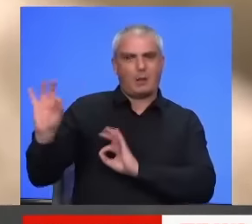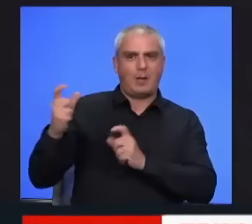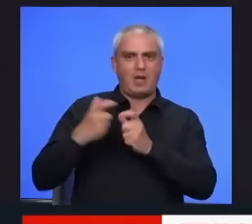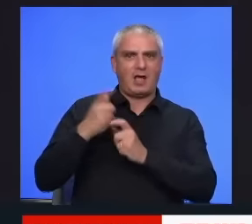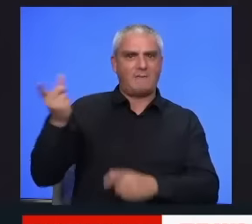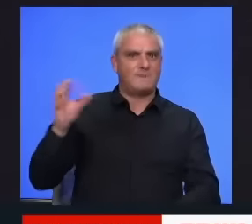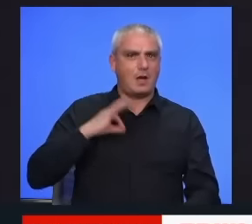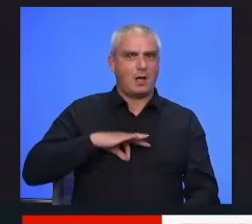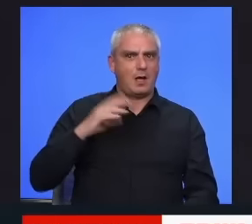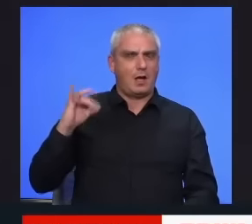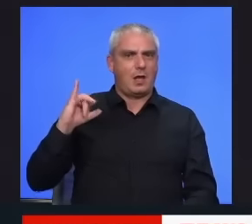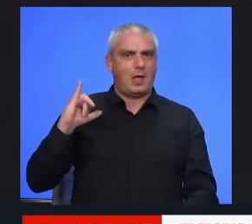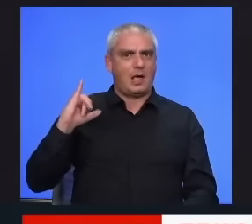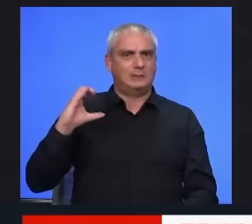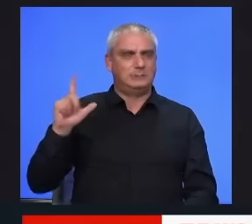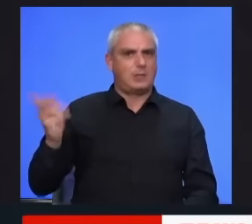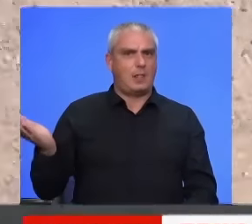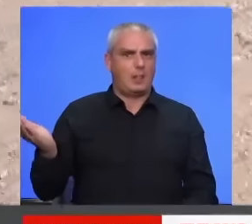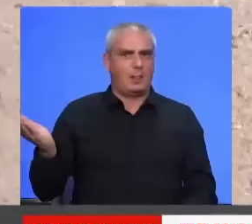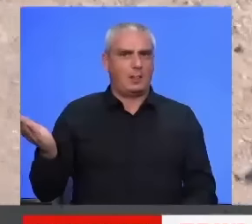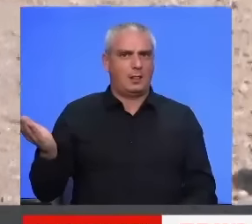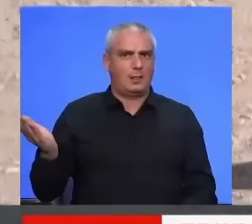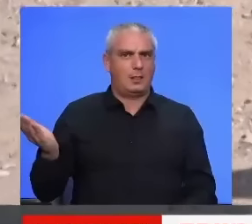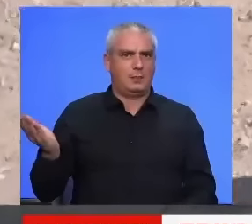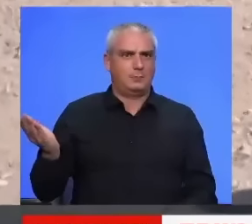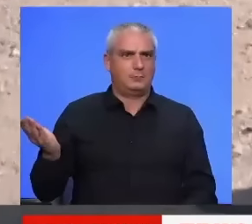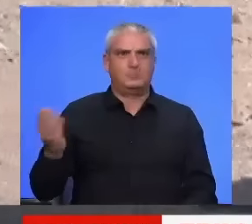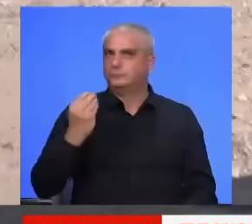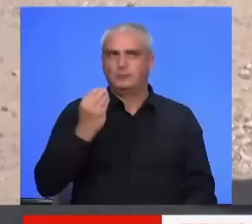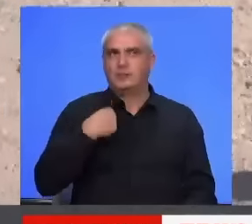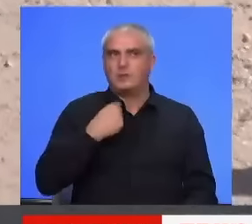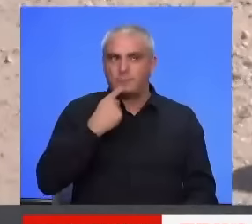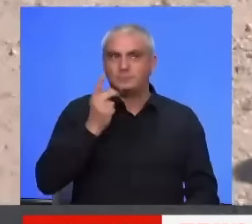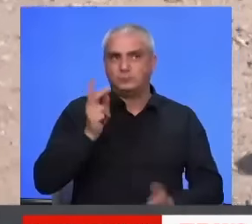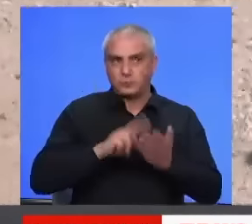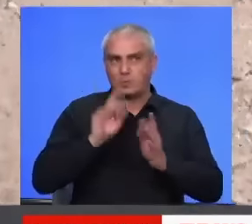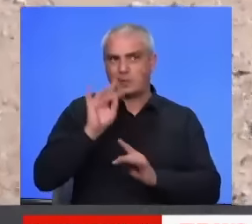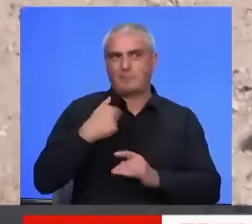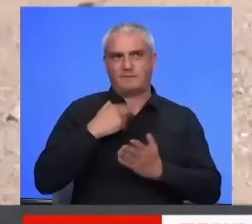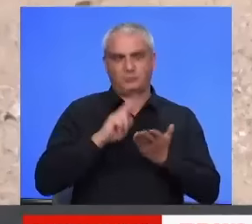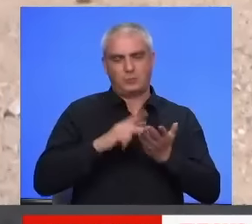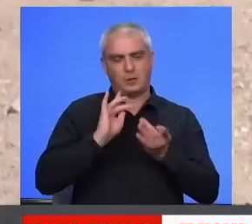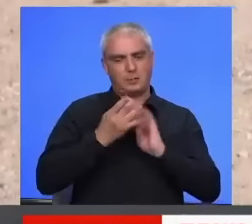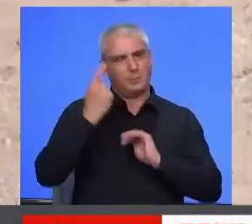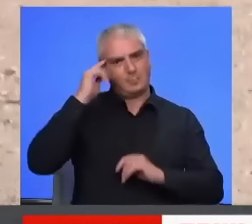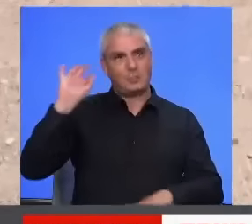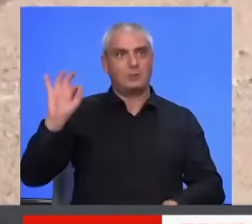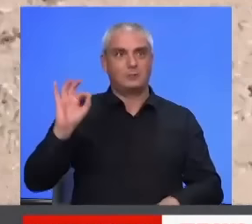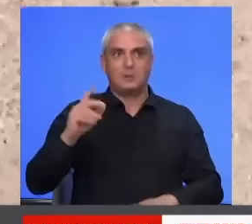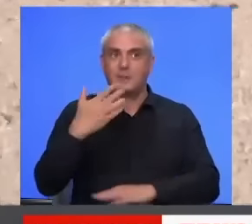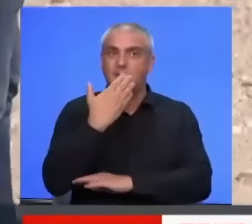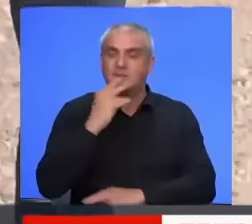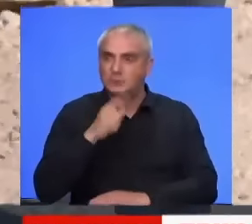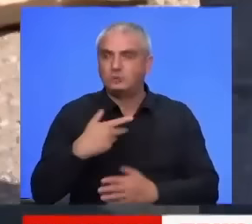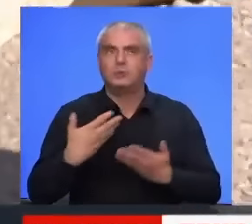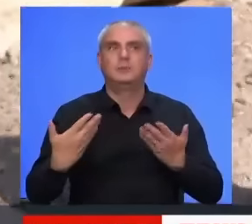ה-ICL. האיזון הוא לטובת ה-ICL. שנייה, אבל אני אומר, זכותם להתנגד, זכותנו להחליט, בניגוד לדעתם. למדינת ישראל יש